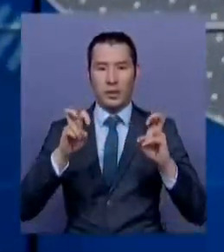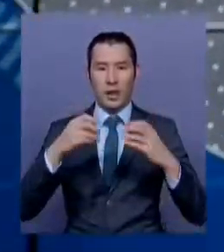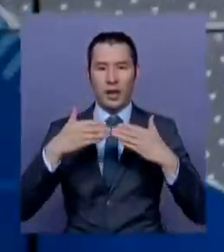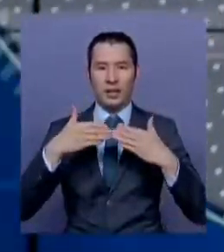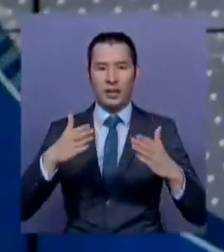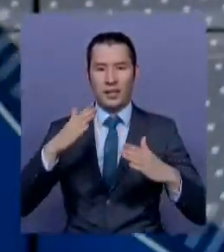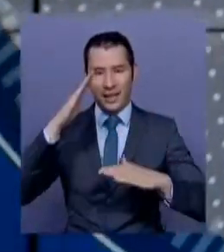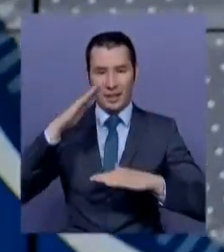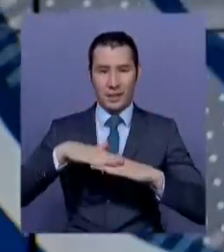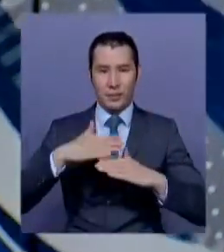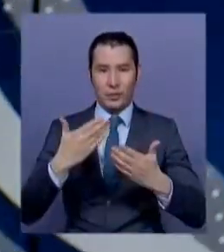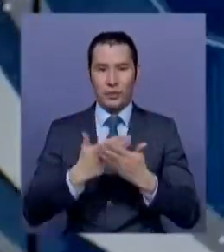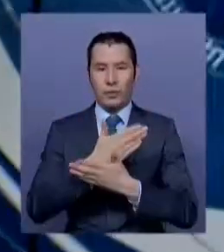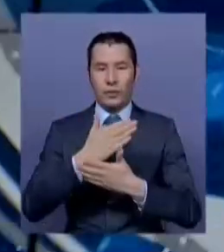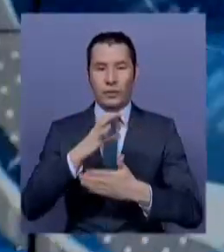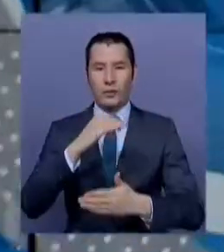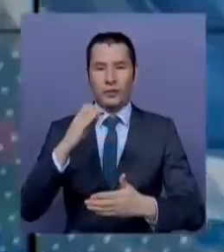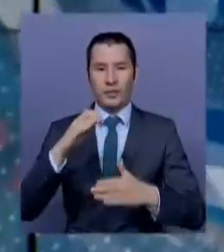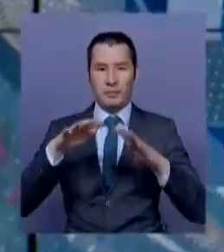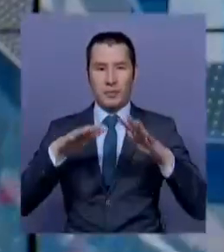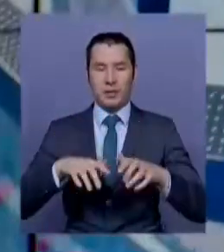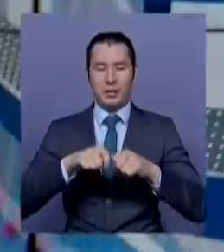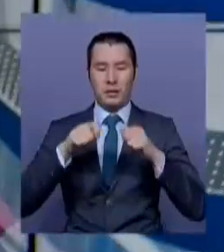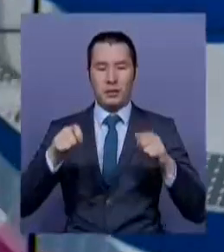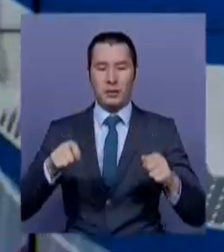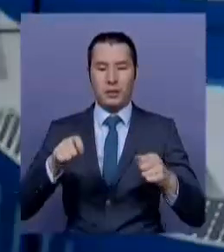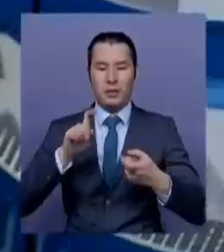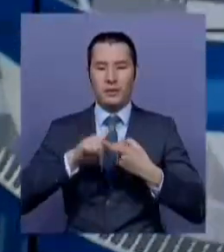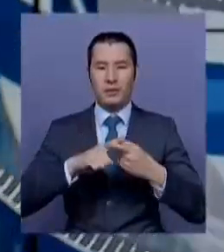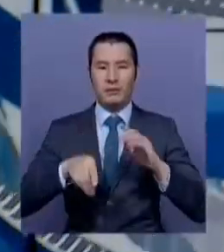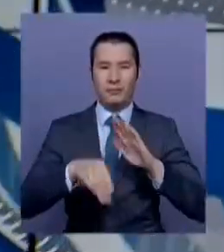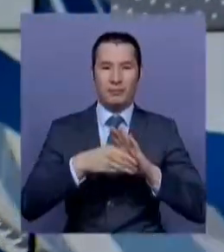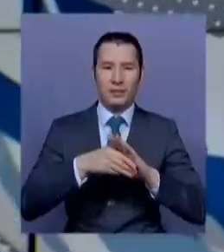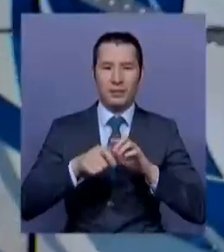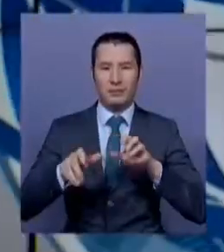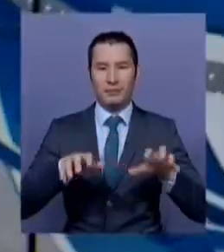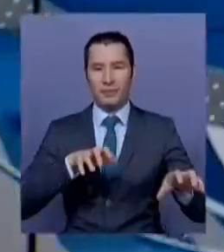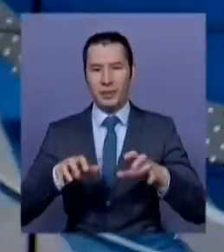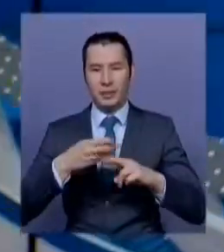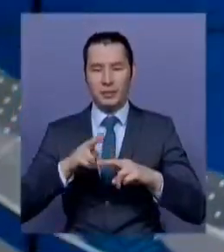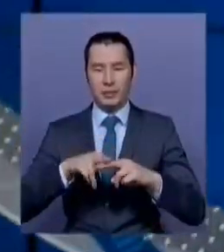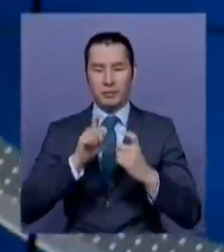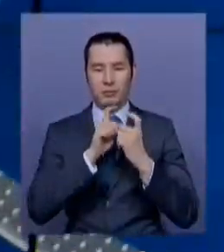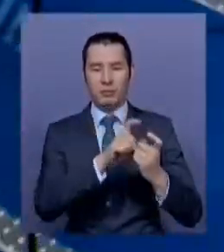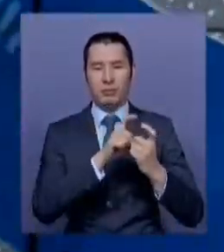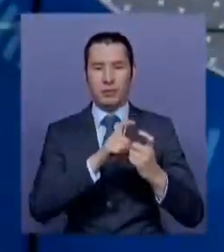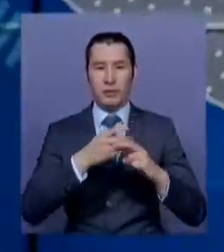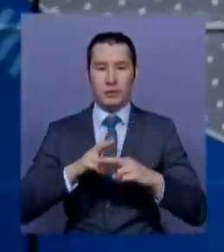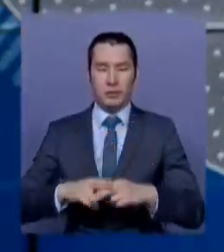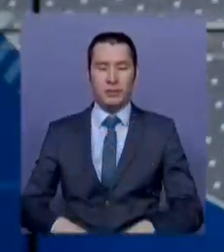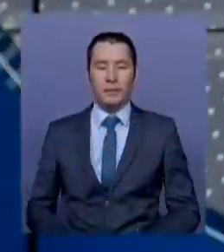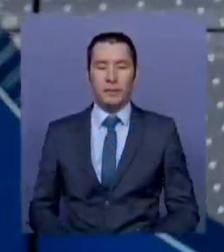жаңа кеңсесі ашылды. Өзге форматта жұмыс істейтін жоба сыбайлас жемқорлыққа қарсы іс-қимыл департаментімен бірлесе отырып іске